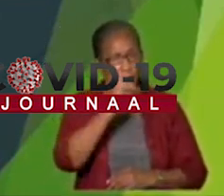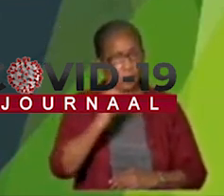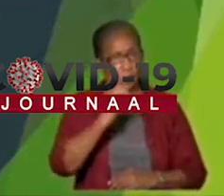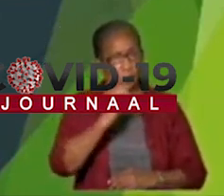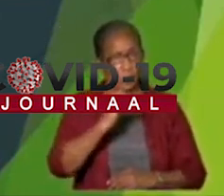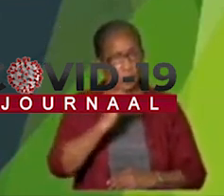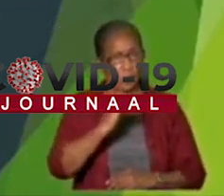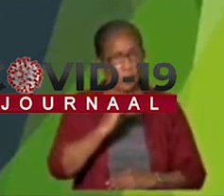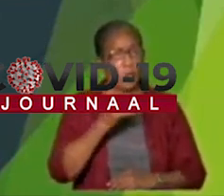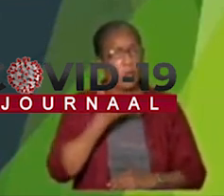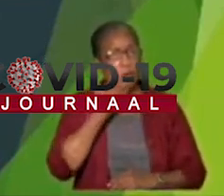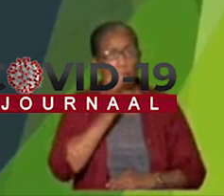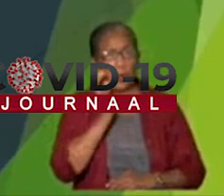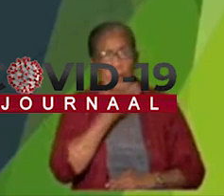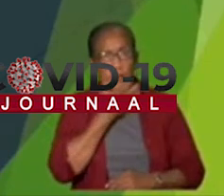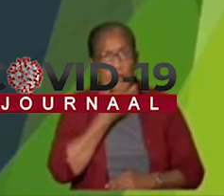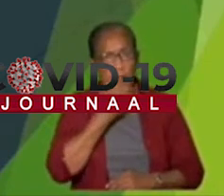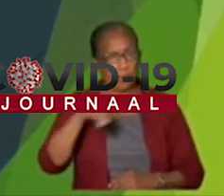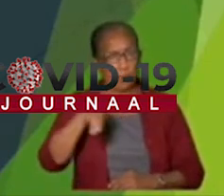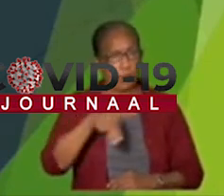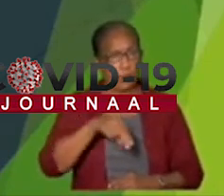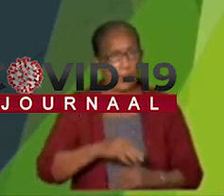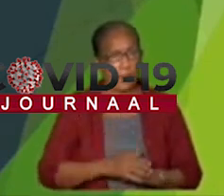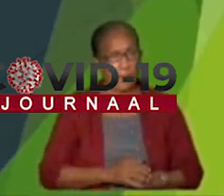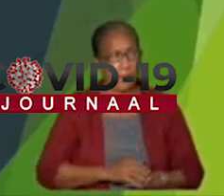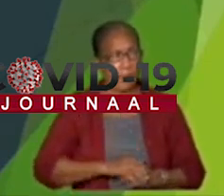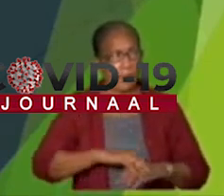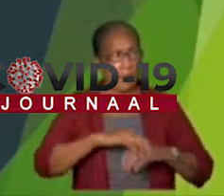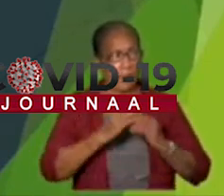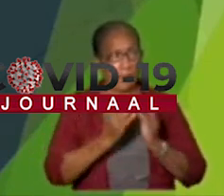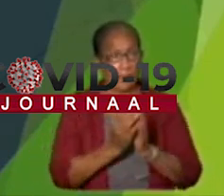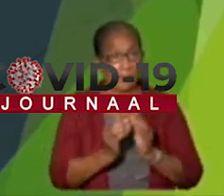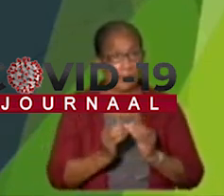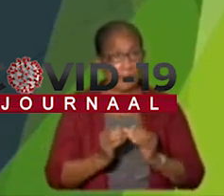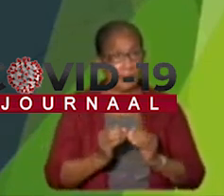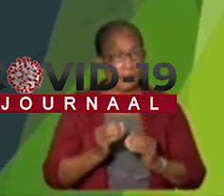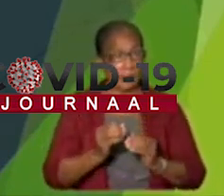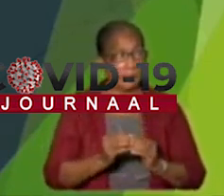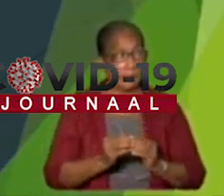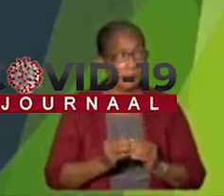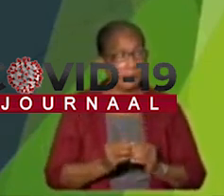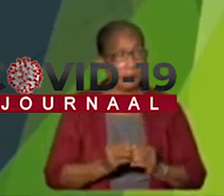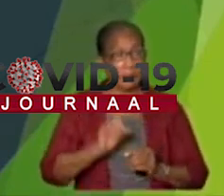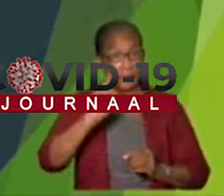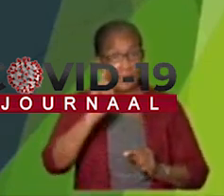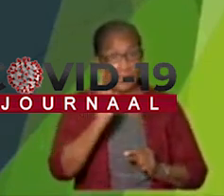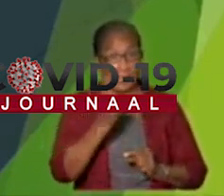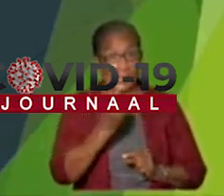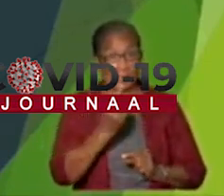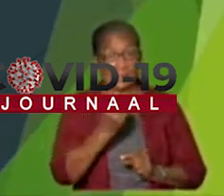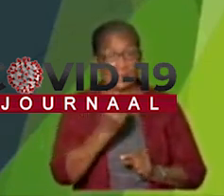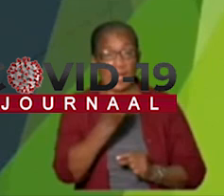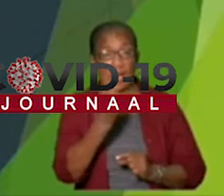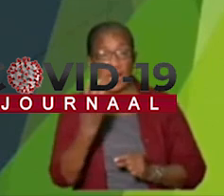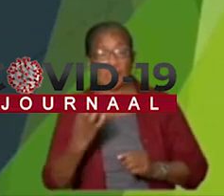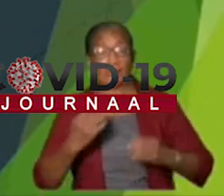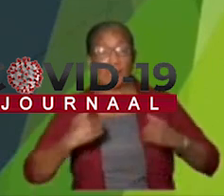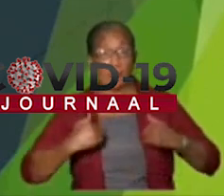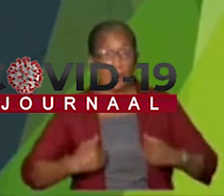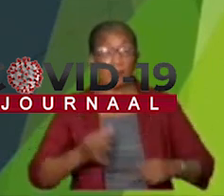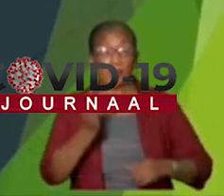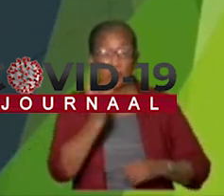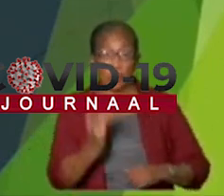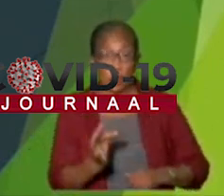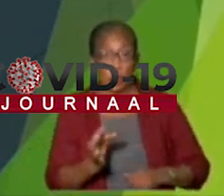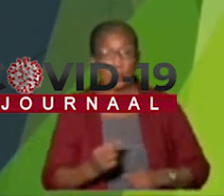november. En ook hier zien we eigenlijk een hele fors dalende trend. De eerste is het aantal mensen in de